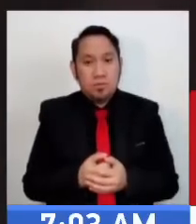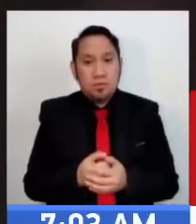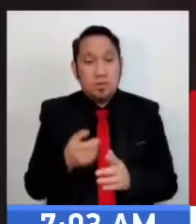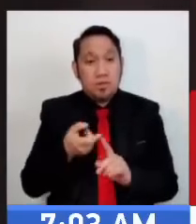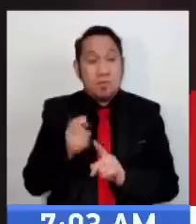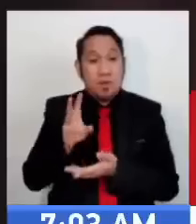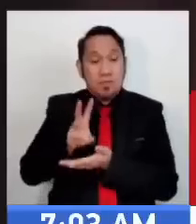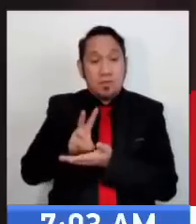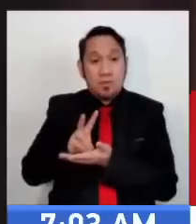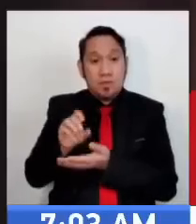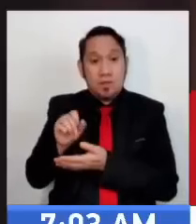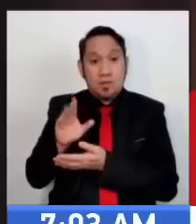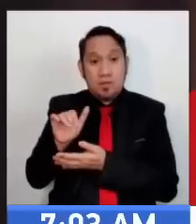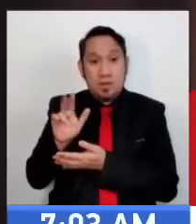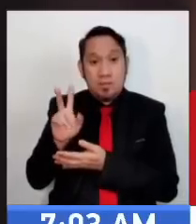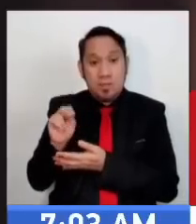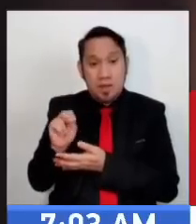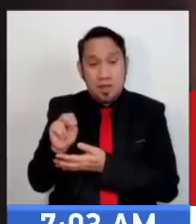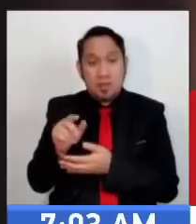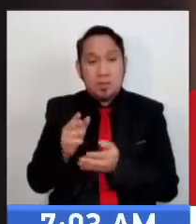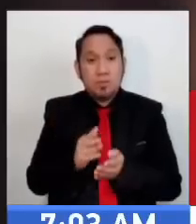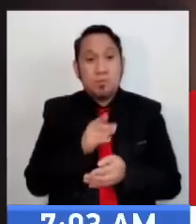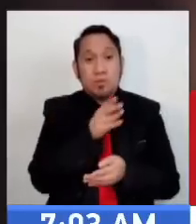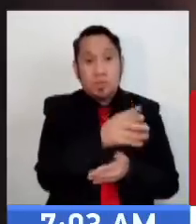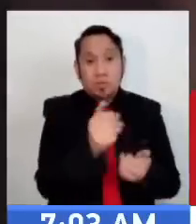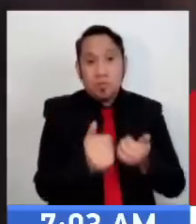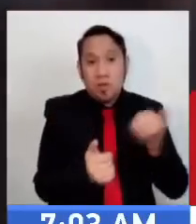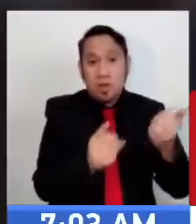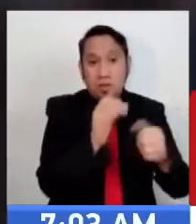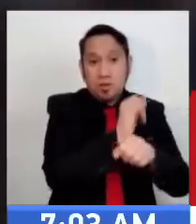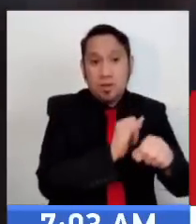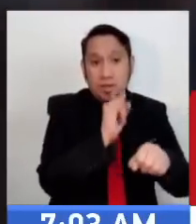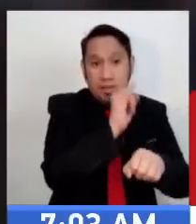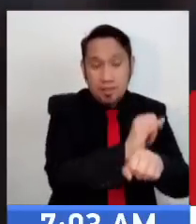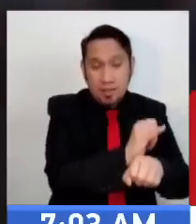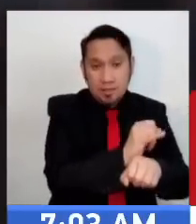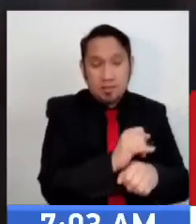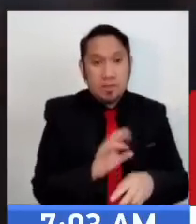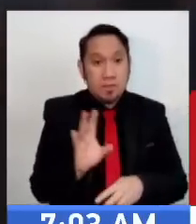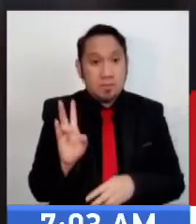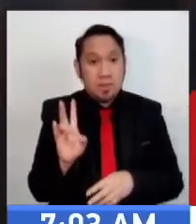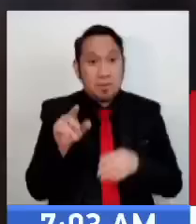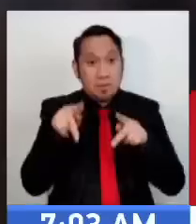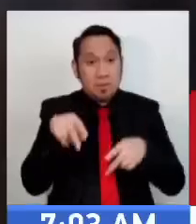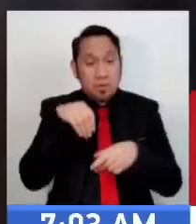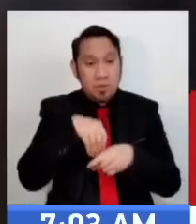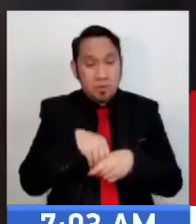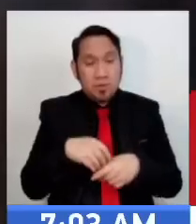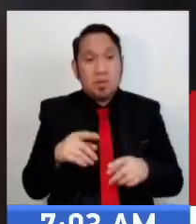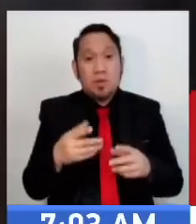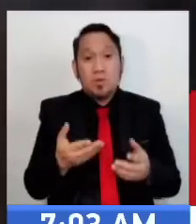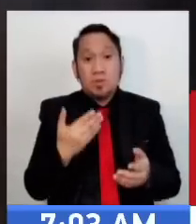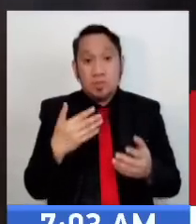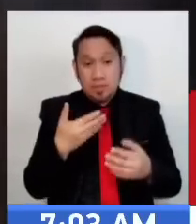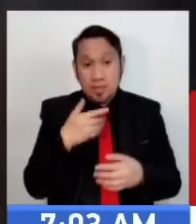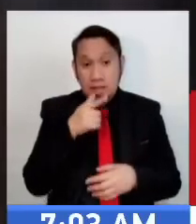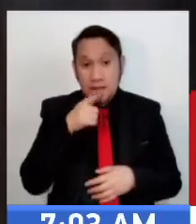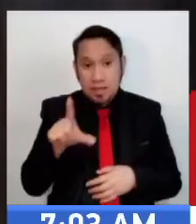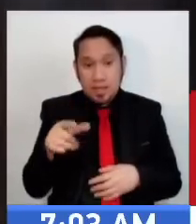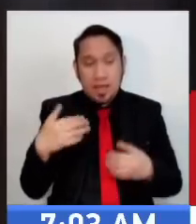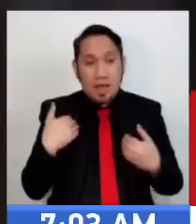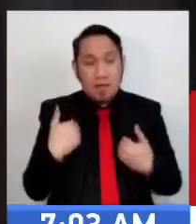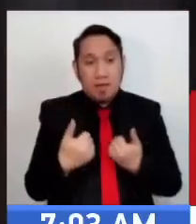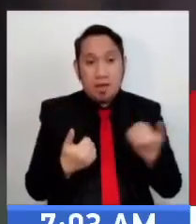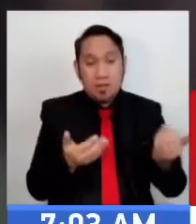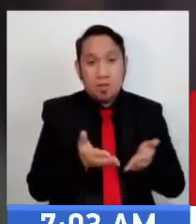papunta sana sa Ilin Island ang bangka na sinasakyan ng 7 tao. Maswerteng may napadaan na isa pang bangka, kaya nailigtas ang 5